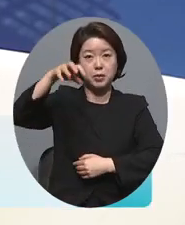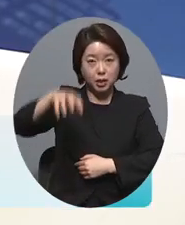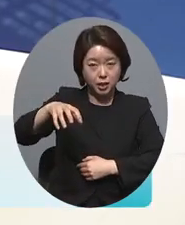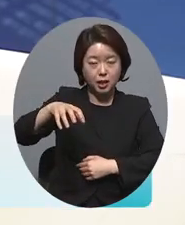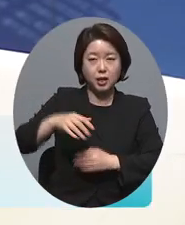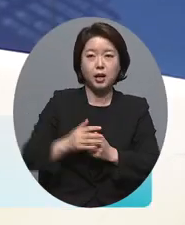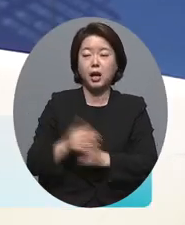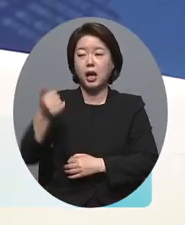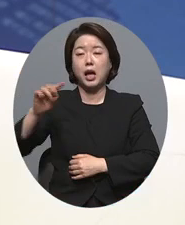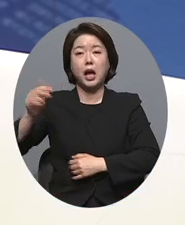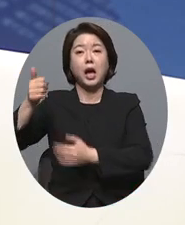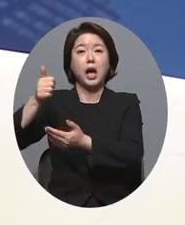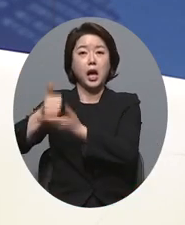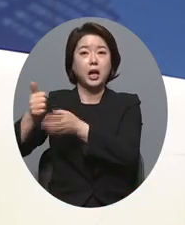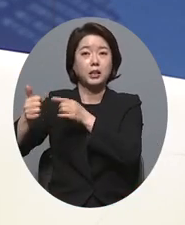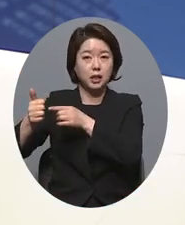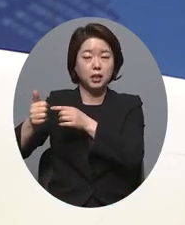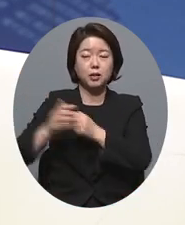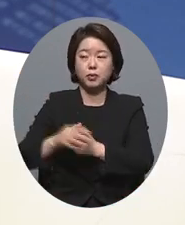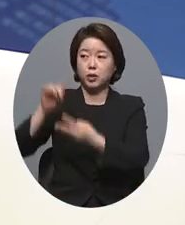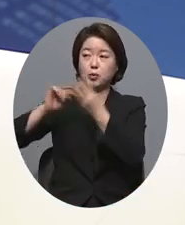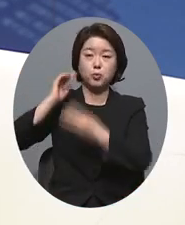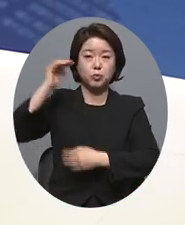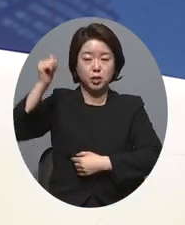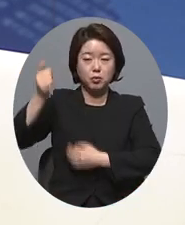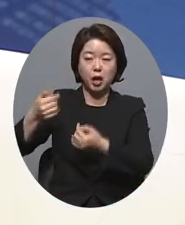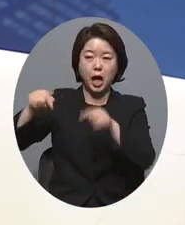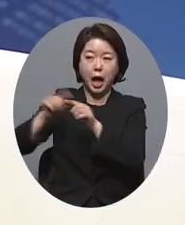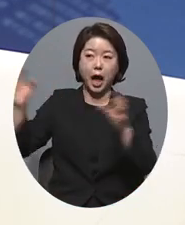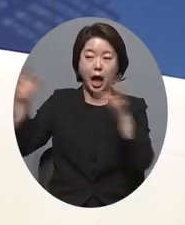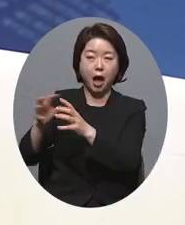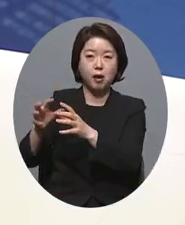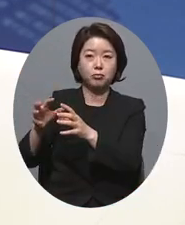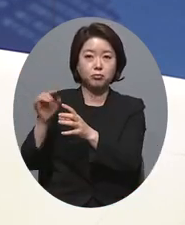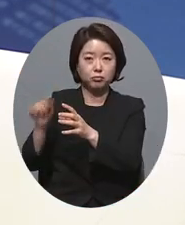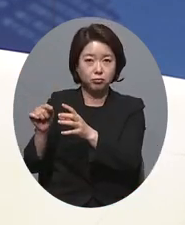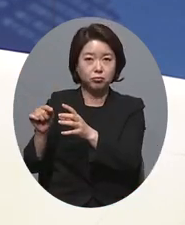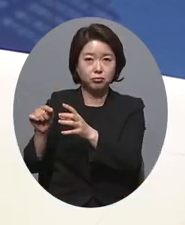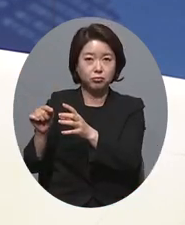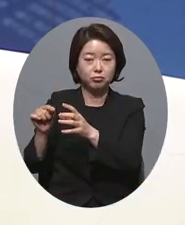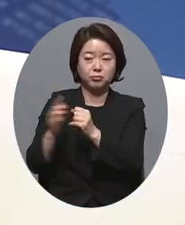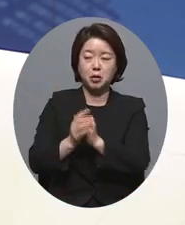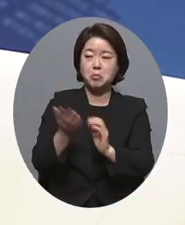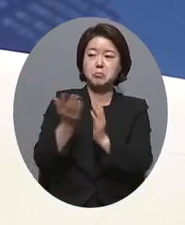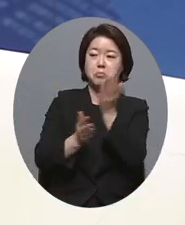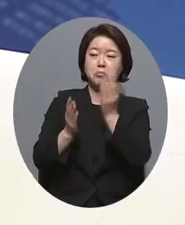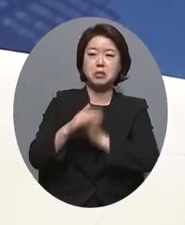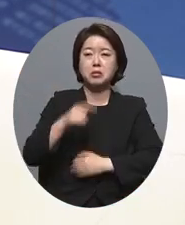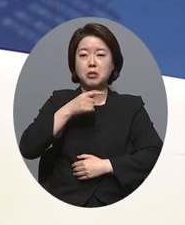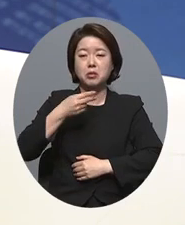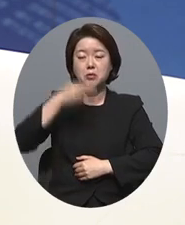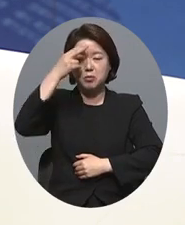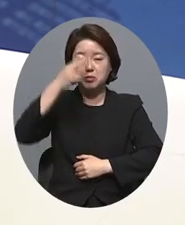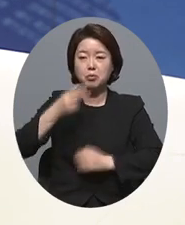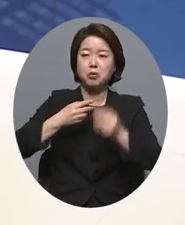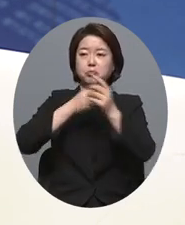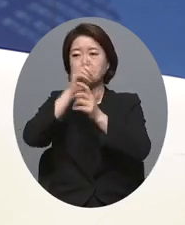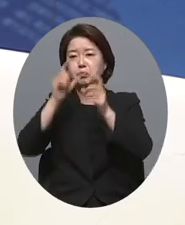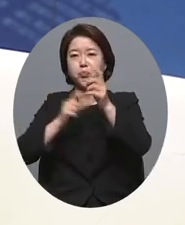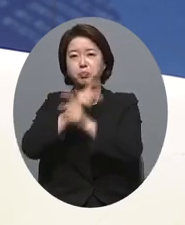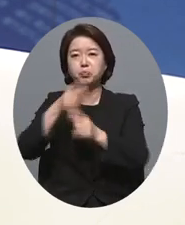한동훈 법무부 장관에게 그리고 윤석열 대통령도 함께 포함시켜서 부적절한 심야